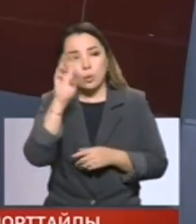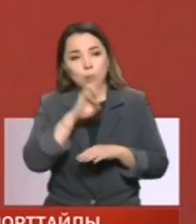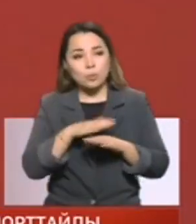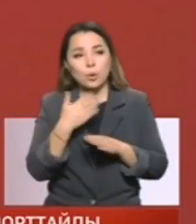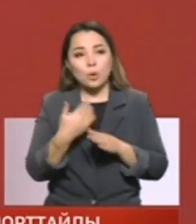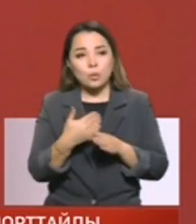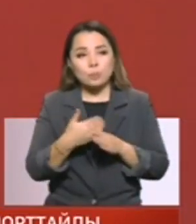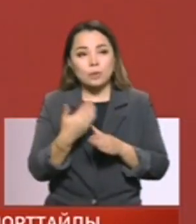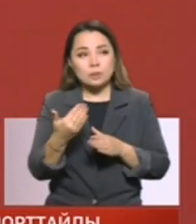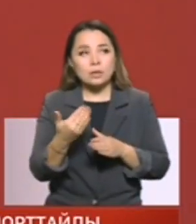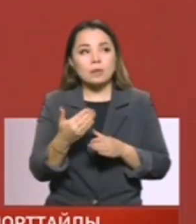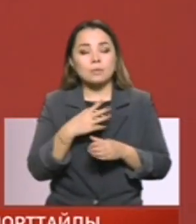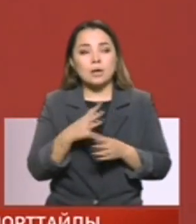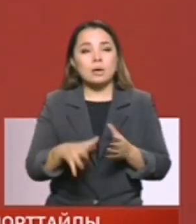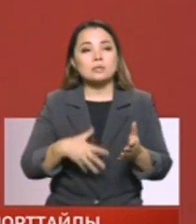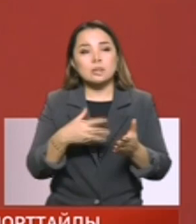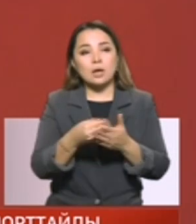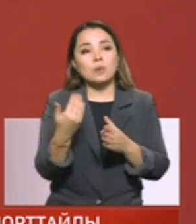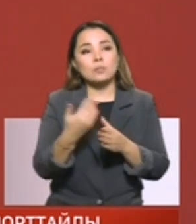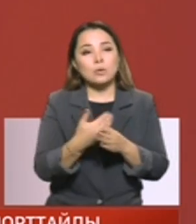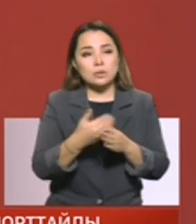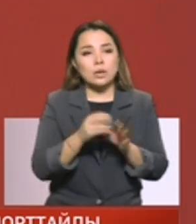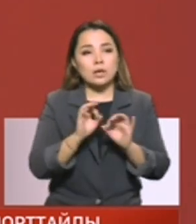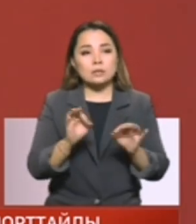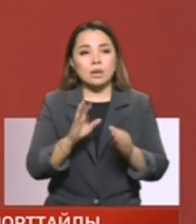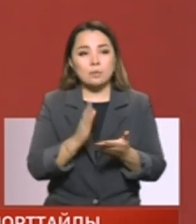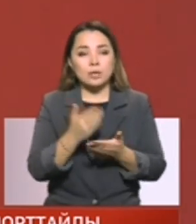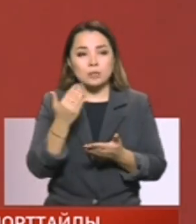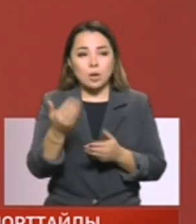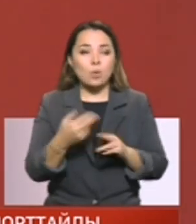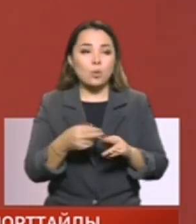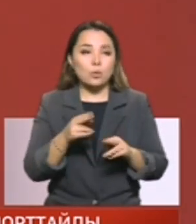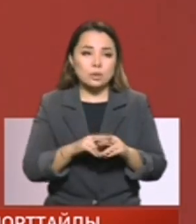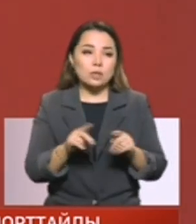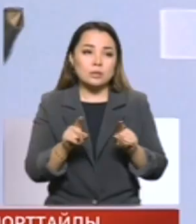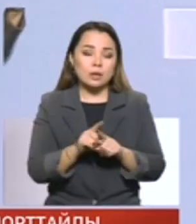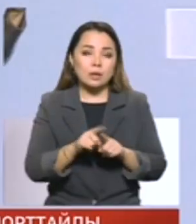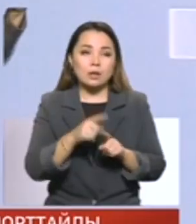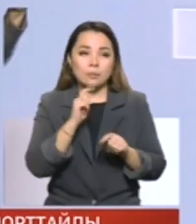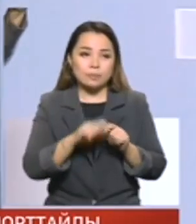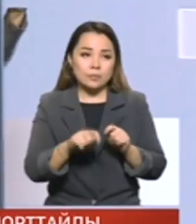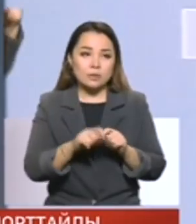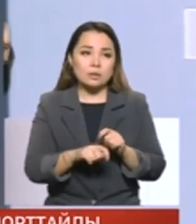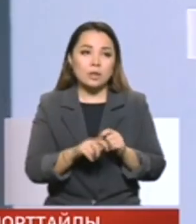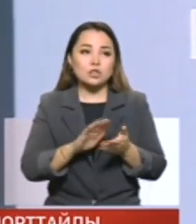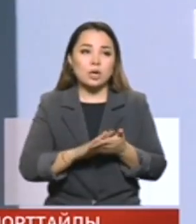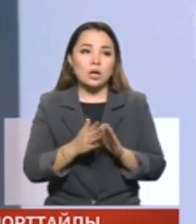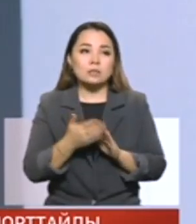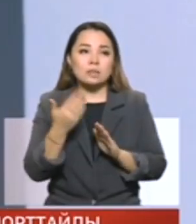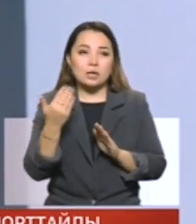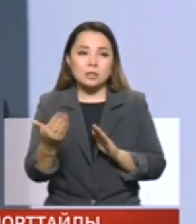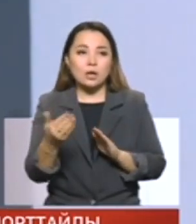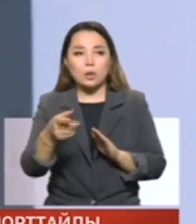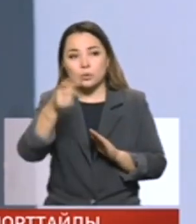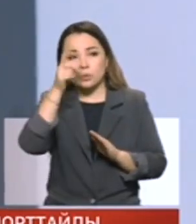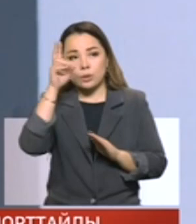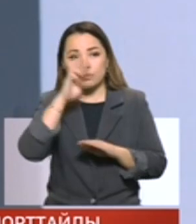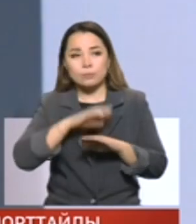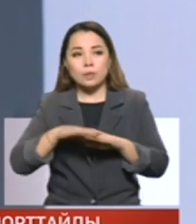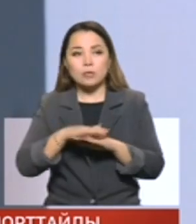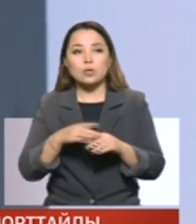гуманитарлық көмек палестиналықтарға береді деген айтқан болатын. Яғни осы екі жағынан қарасақ, осы жағдай түркі